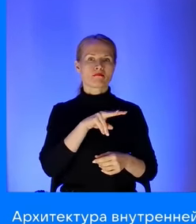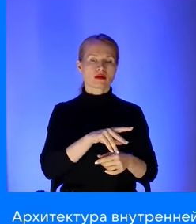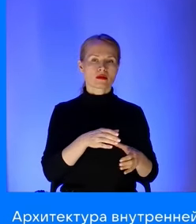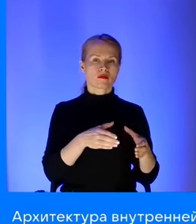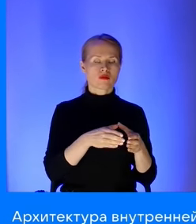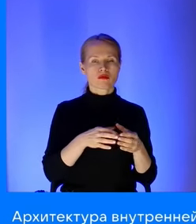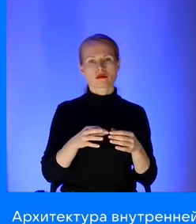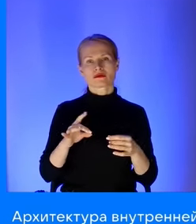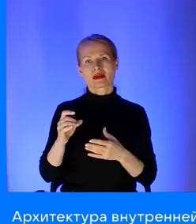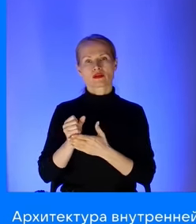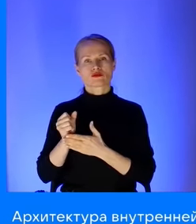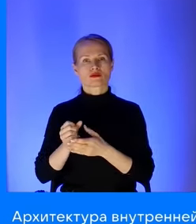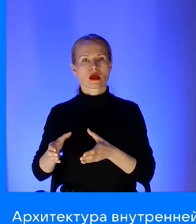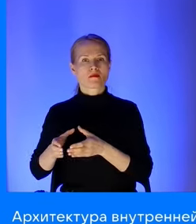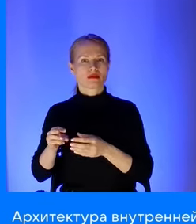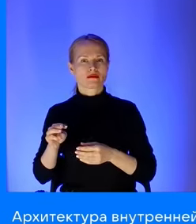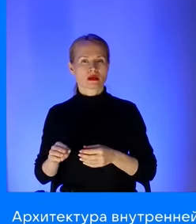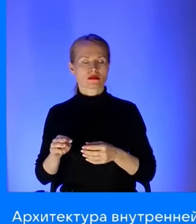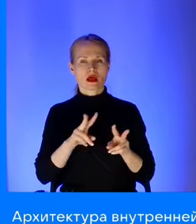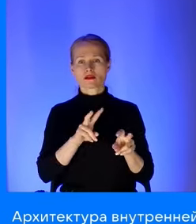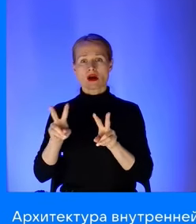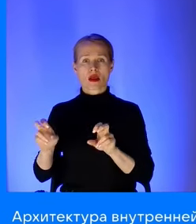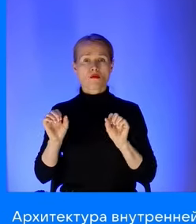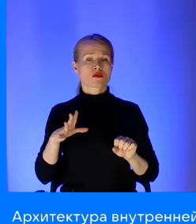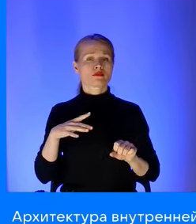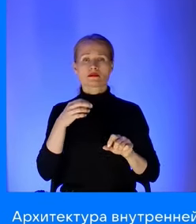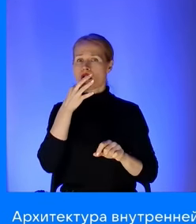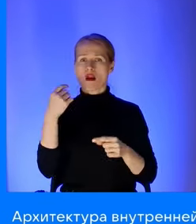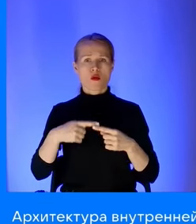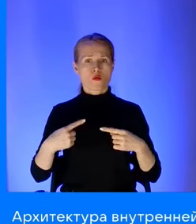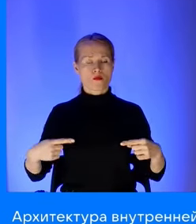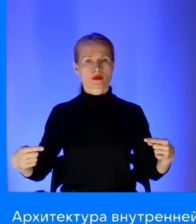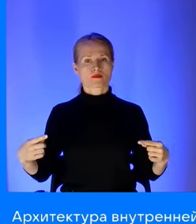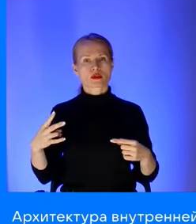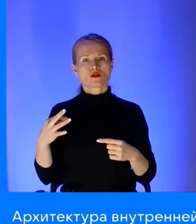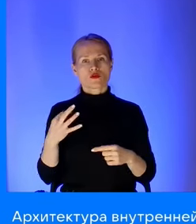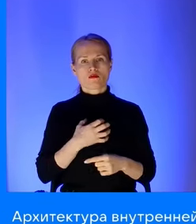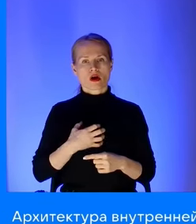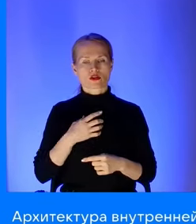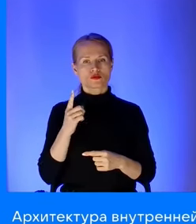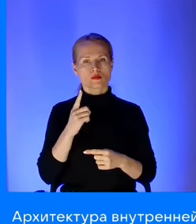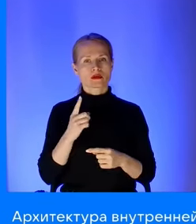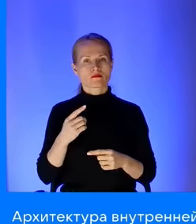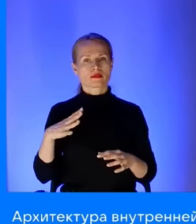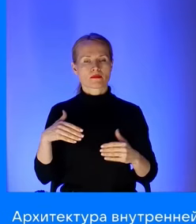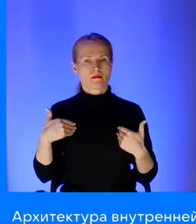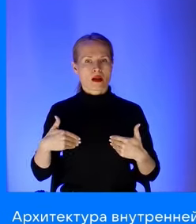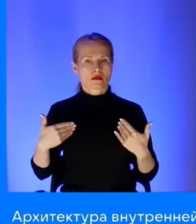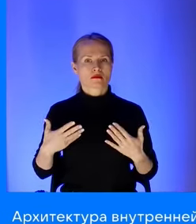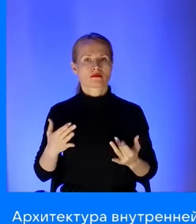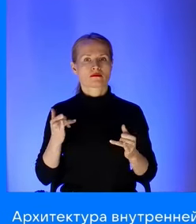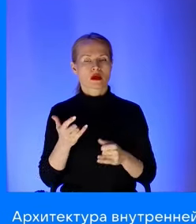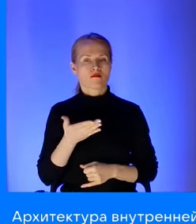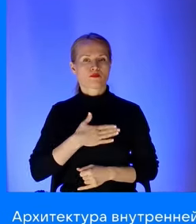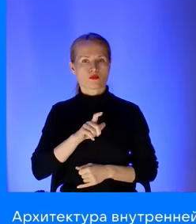комитет Да как угодно Назовите Но это должно быть также лицом к пользователям То есть фактически таким технологи